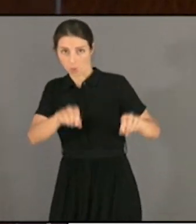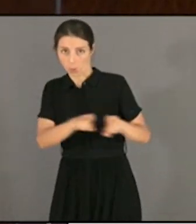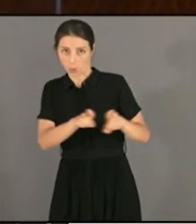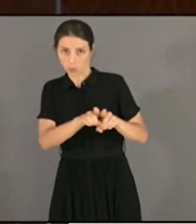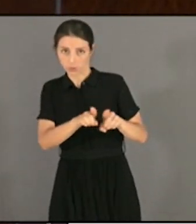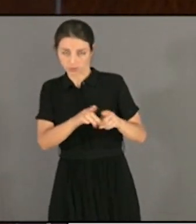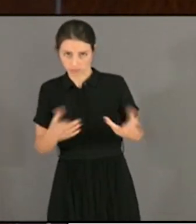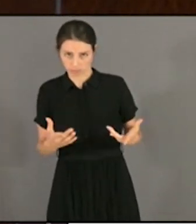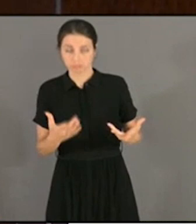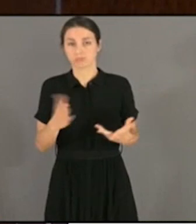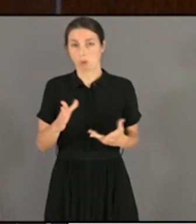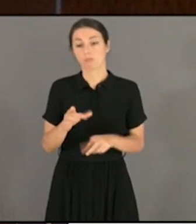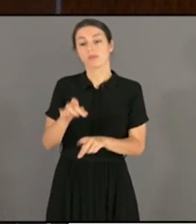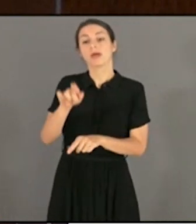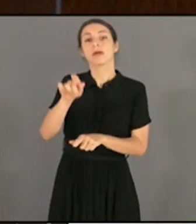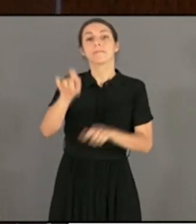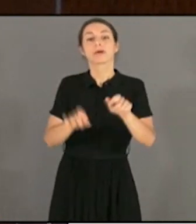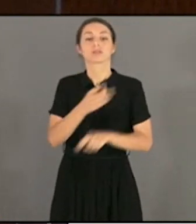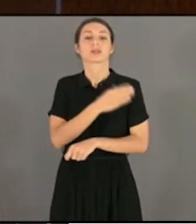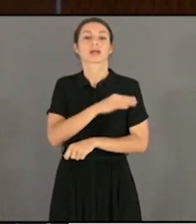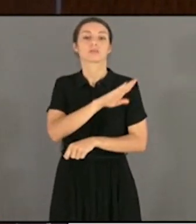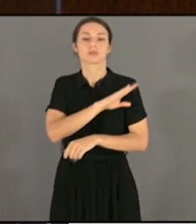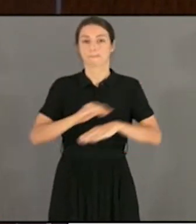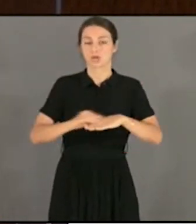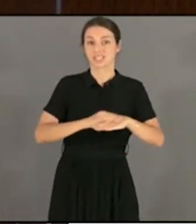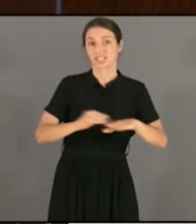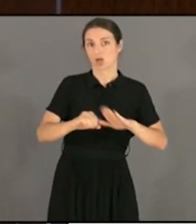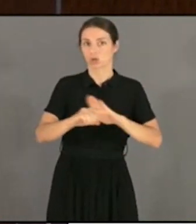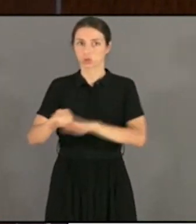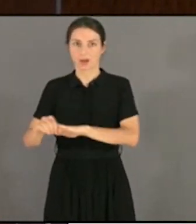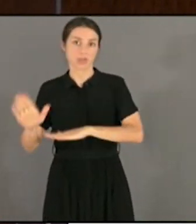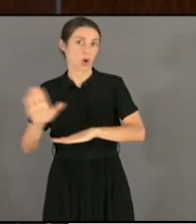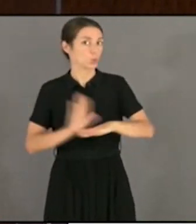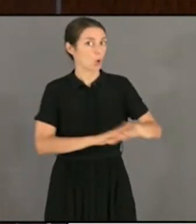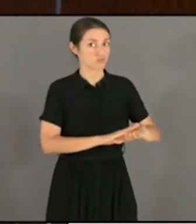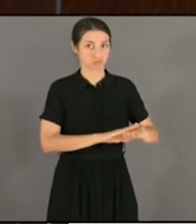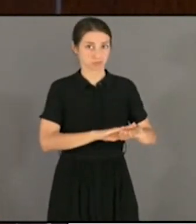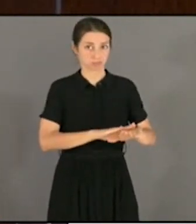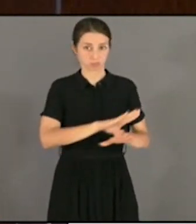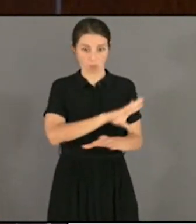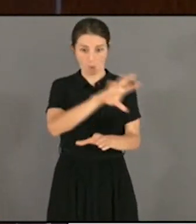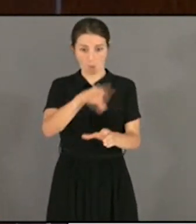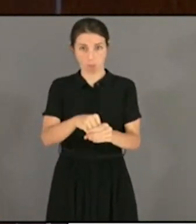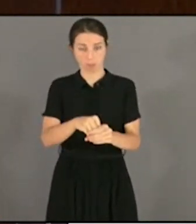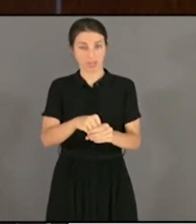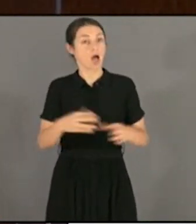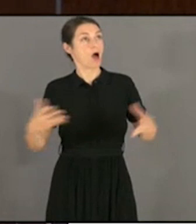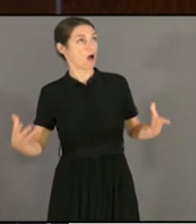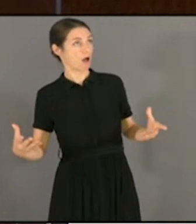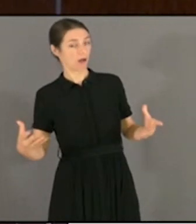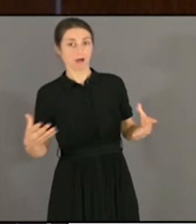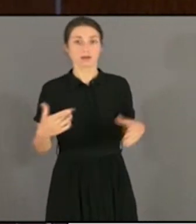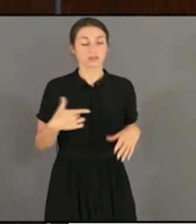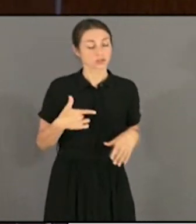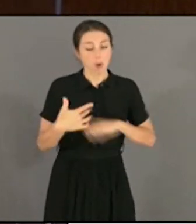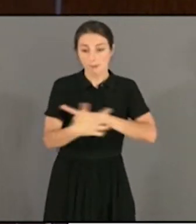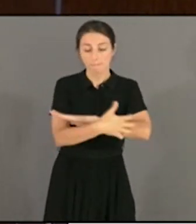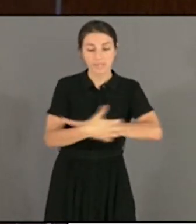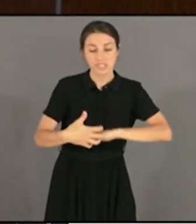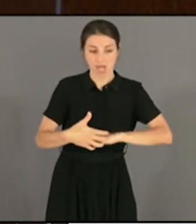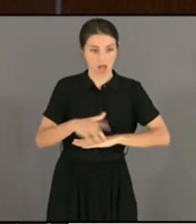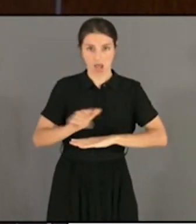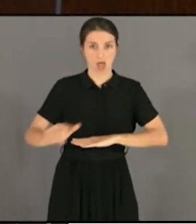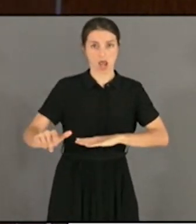les responsables politiques de droite comme de gauche sont vent debout eux aussi soudainement contre l'installation de cette misère,